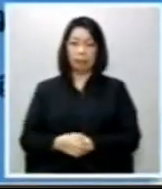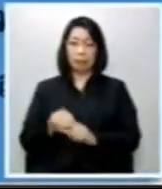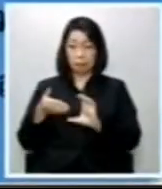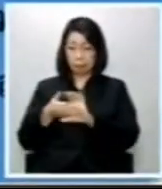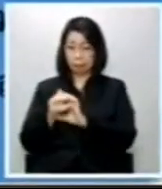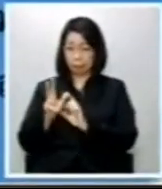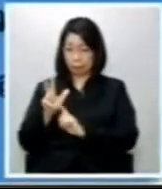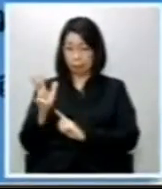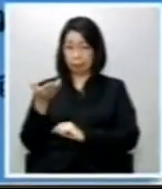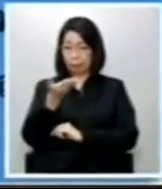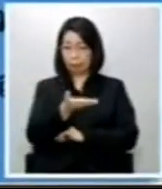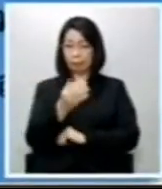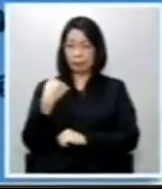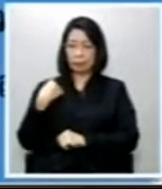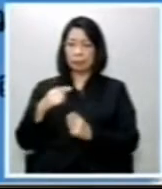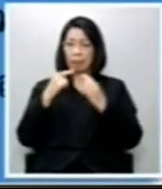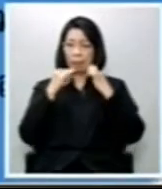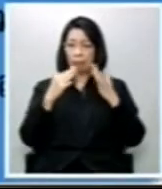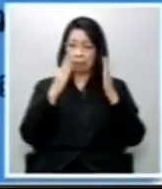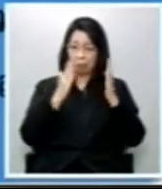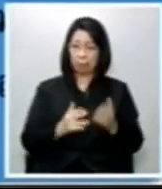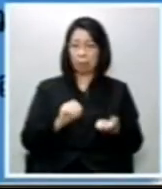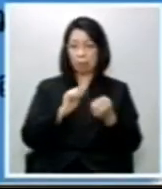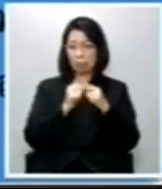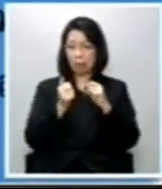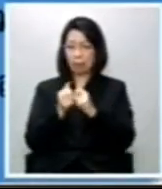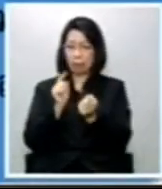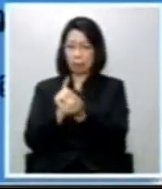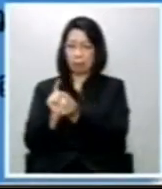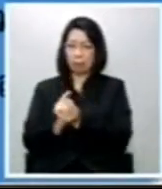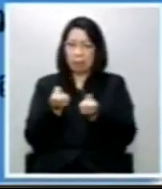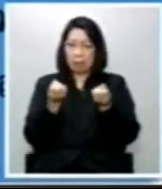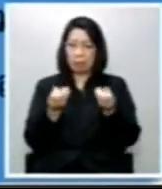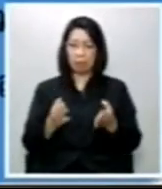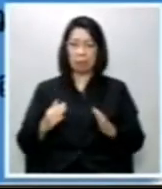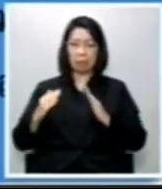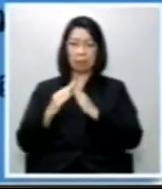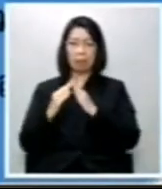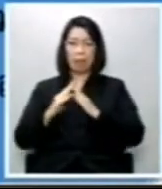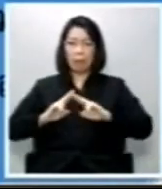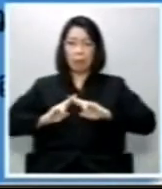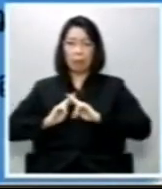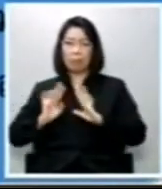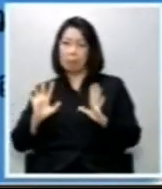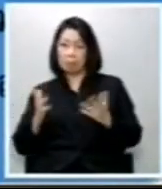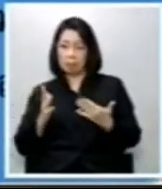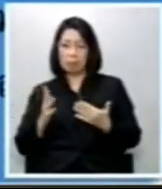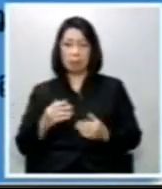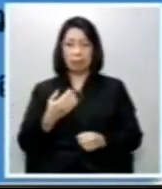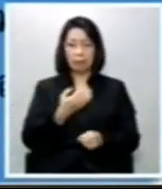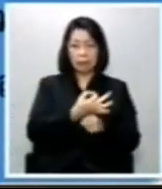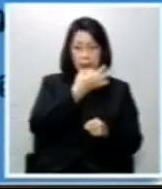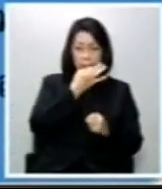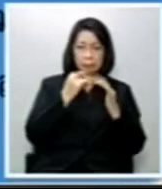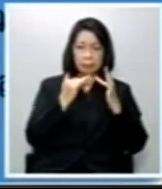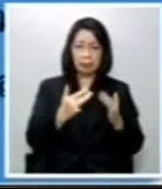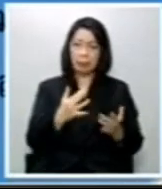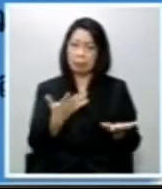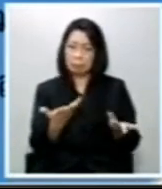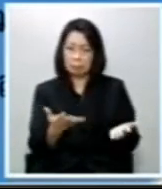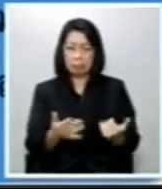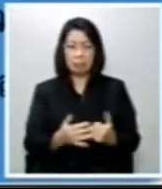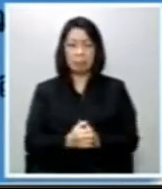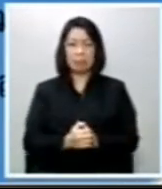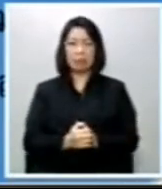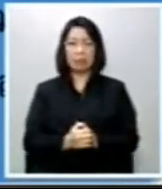ชาวเลมีปัญหามากมายค่ะปัญหาความไม่มั่นคงในที่อยู่อาศัยปัญหาที่ดินทำกินทะเลปัญ